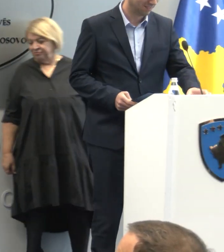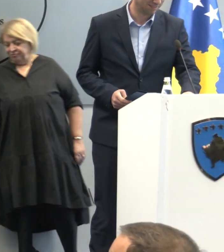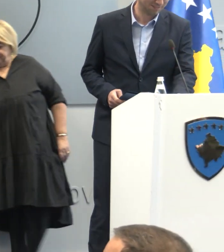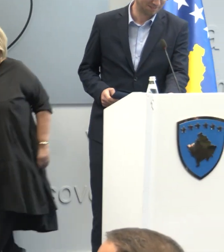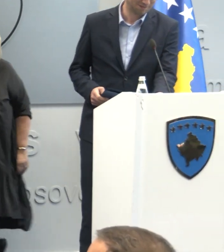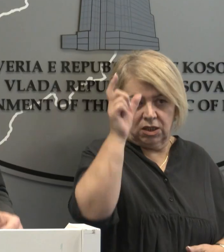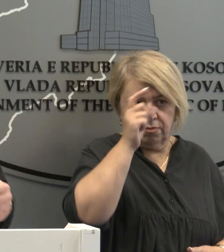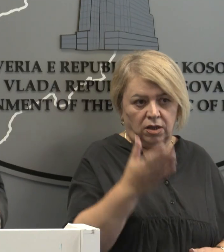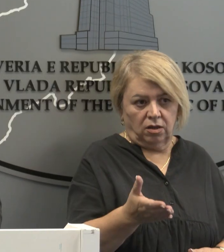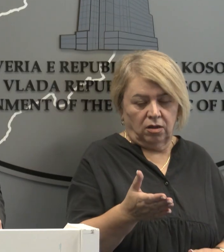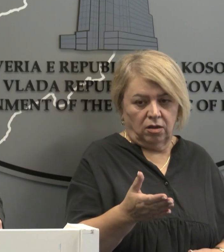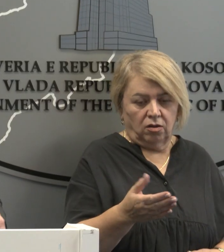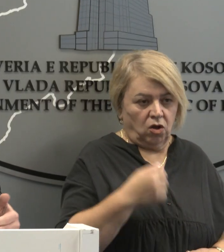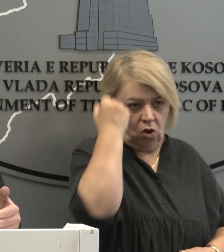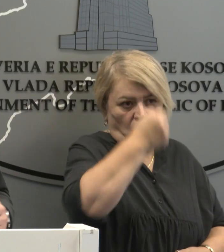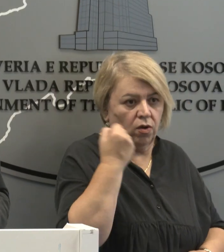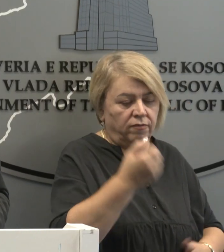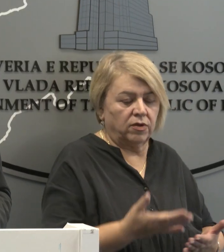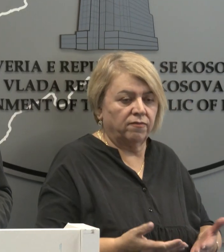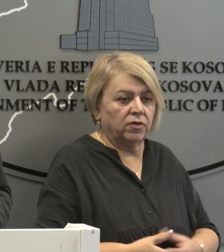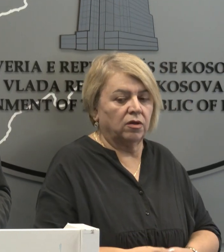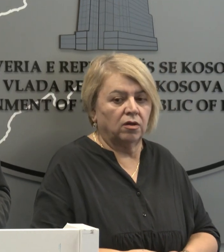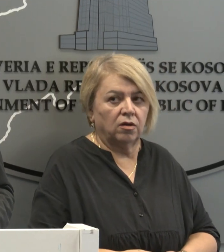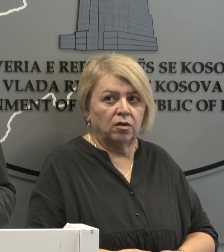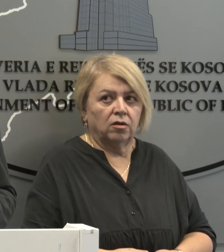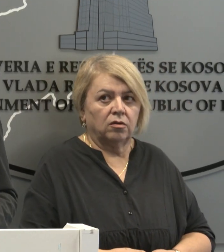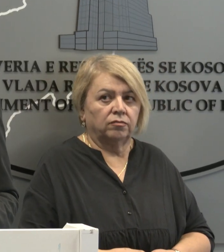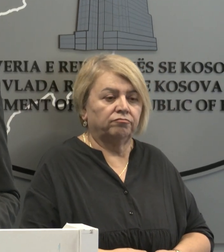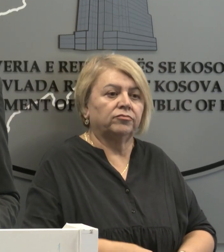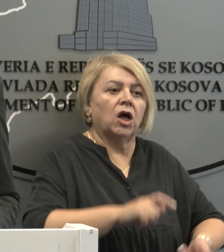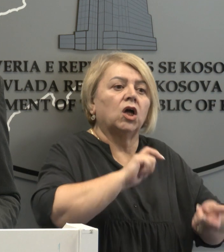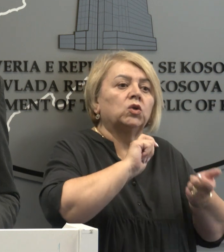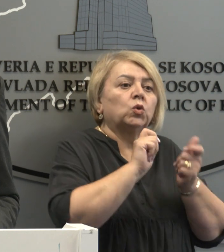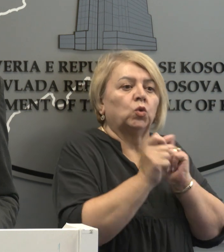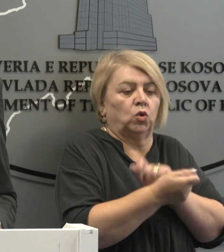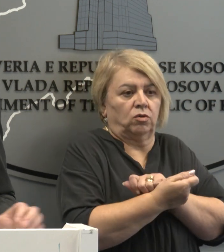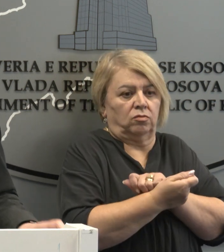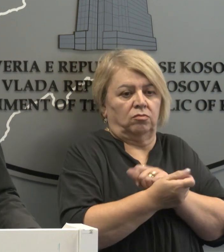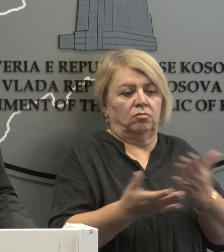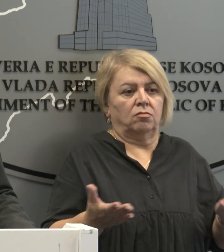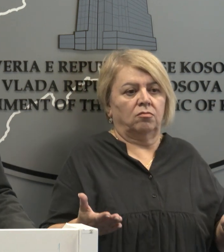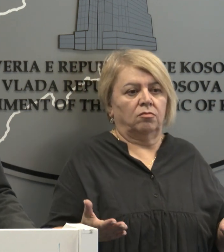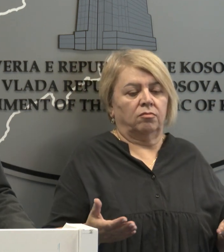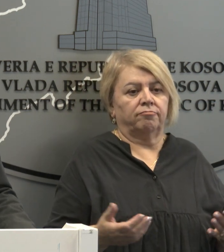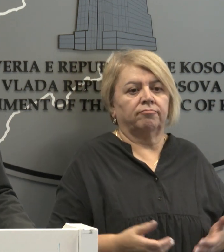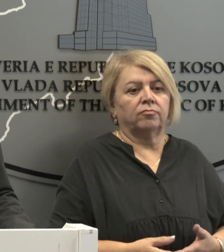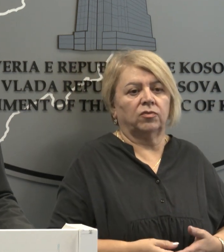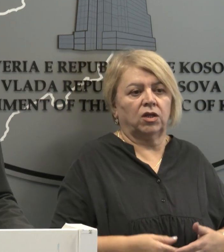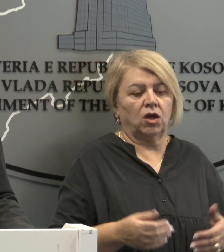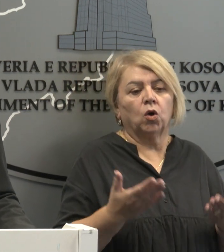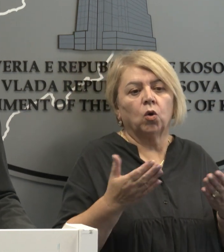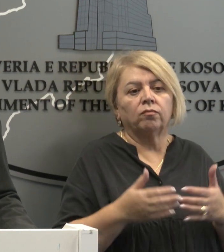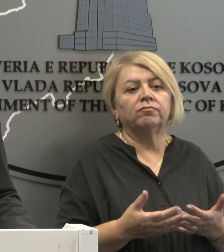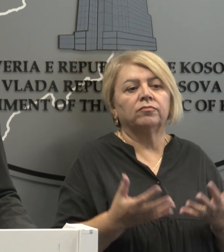vinë skanerët. Republika e Kosovës e ka ndruar masën e sigurisë nga